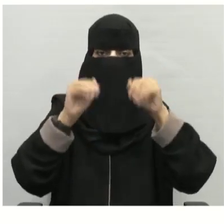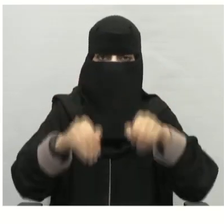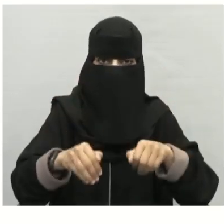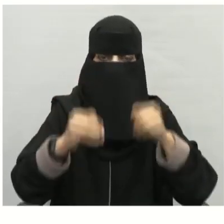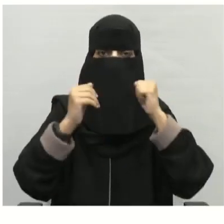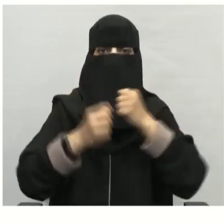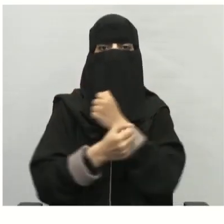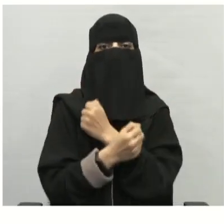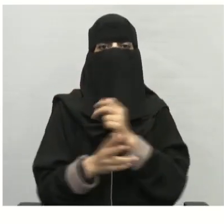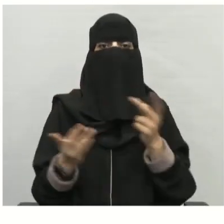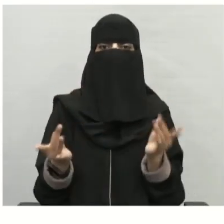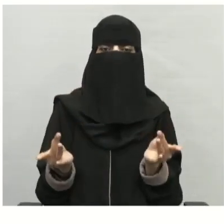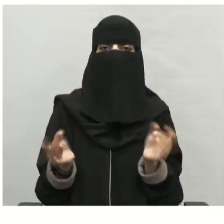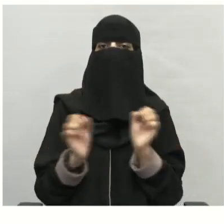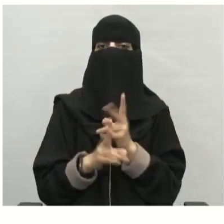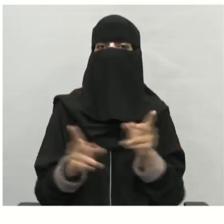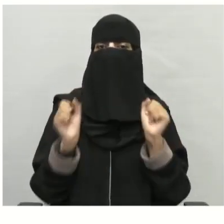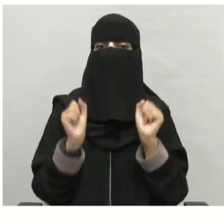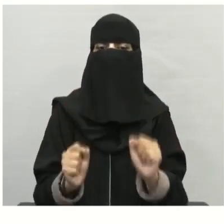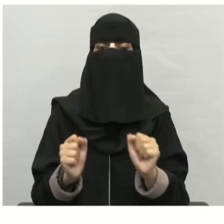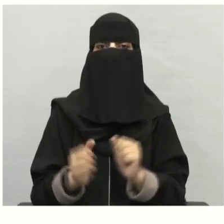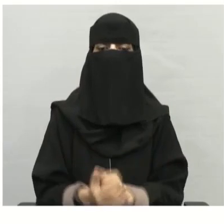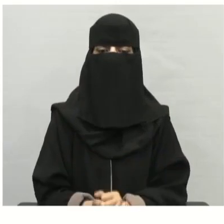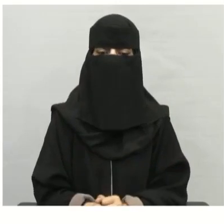اليوغا وغير ذلك من الانشطه